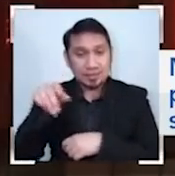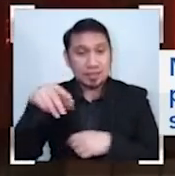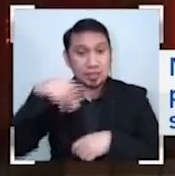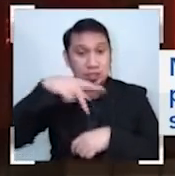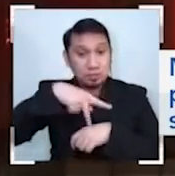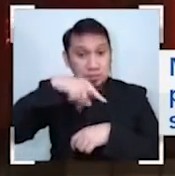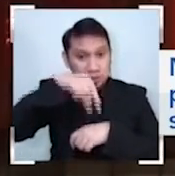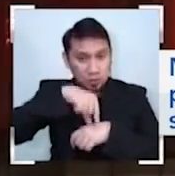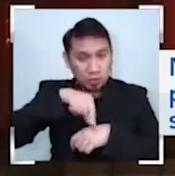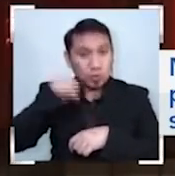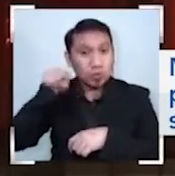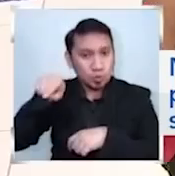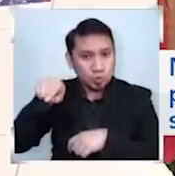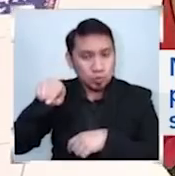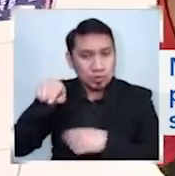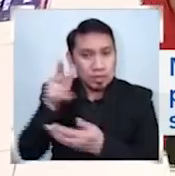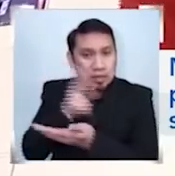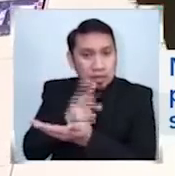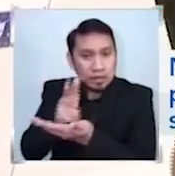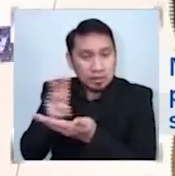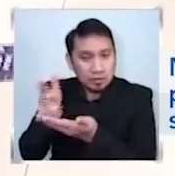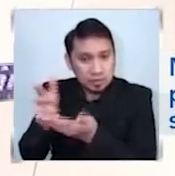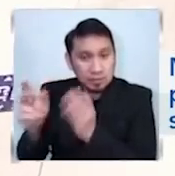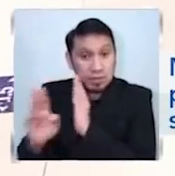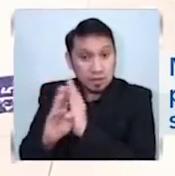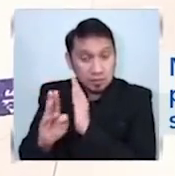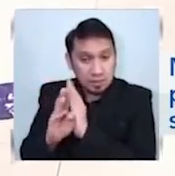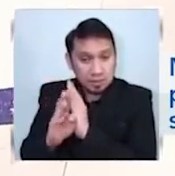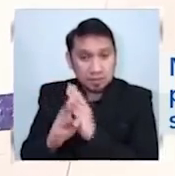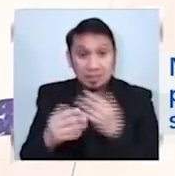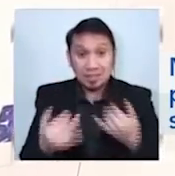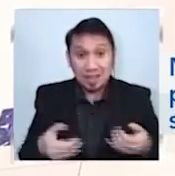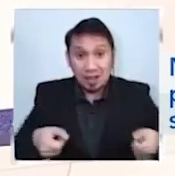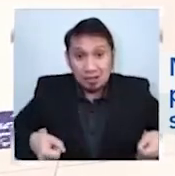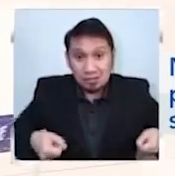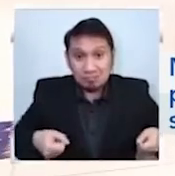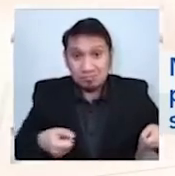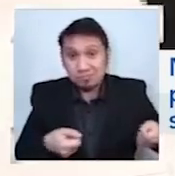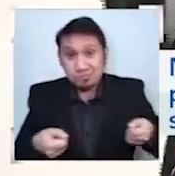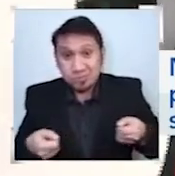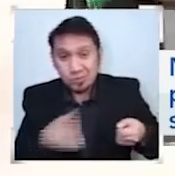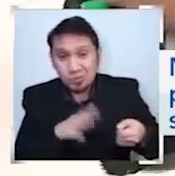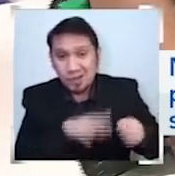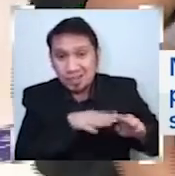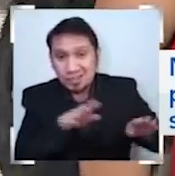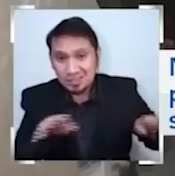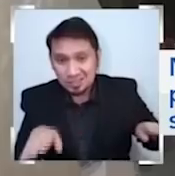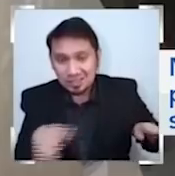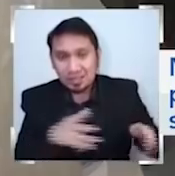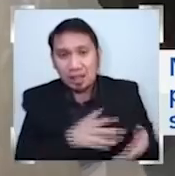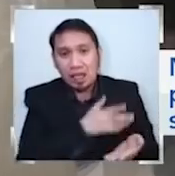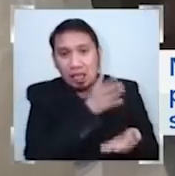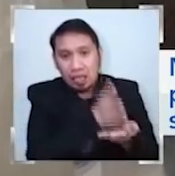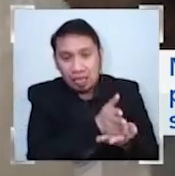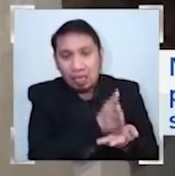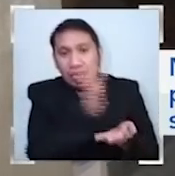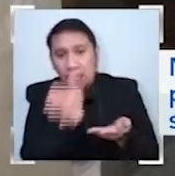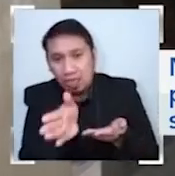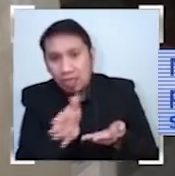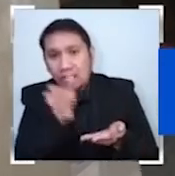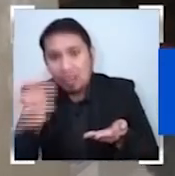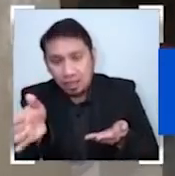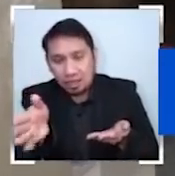mo. Kaya si Volfon Tabacog, nabitbit ang mga anak pa Batangas, ilang sakay pa dahil galing Taguig. Umuha kami ng